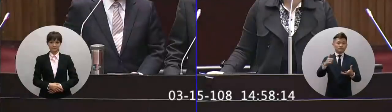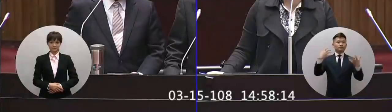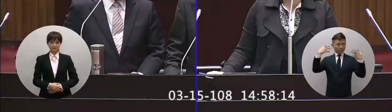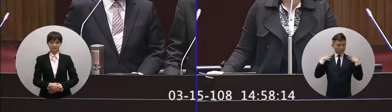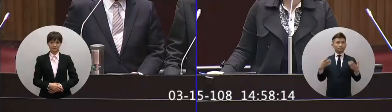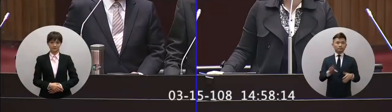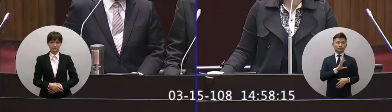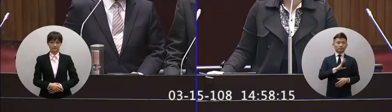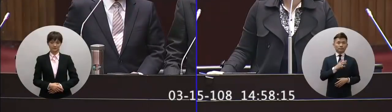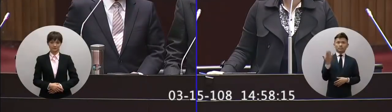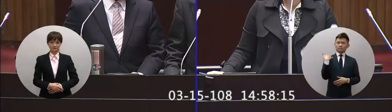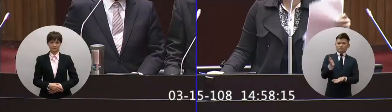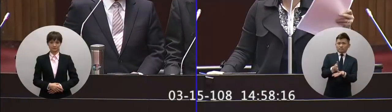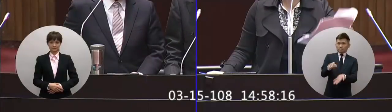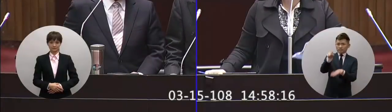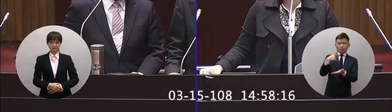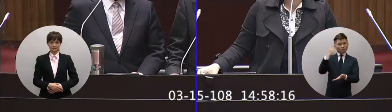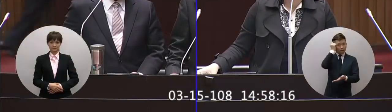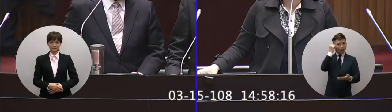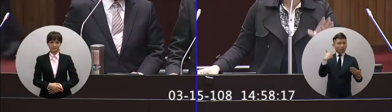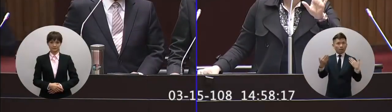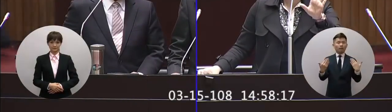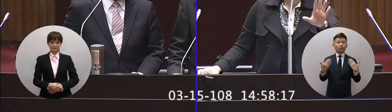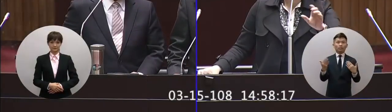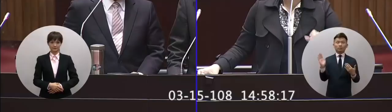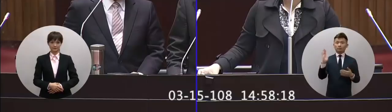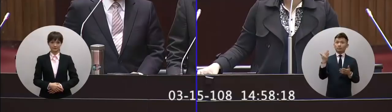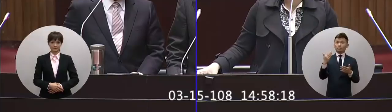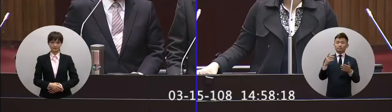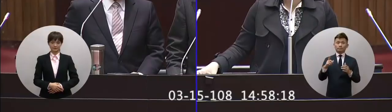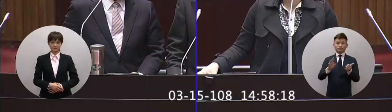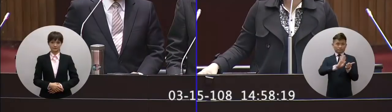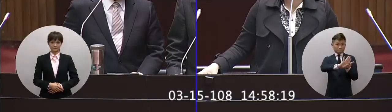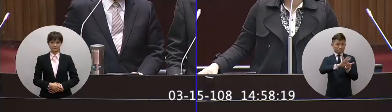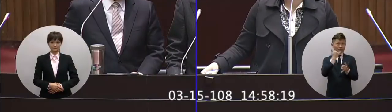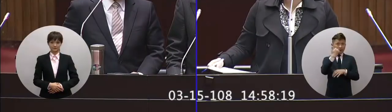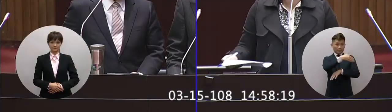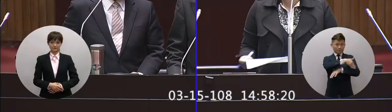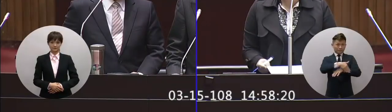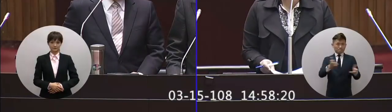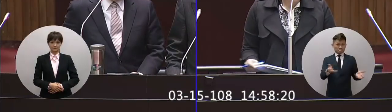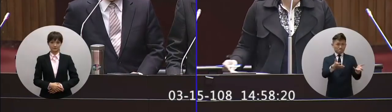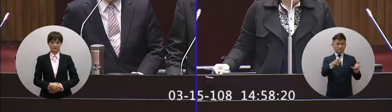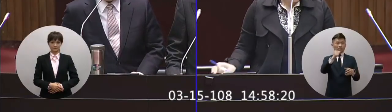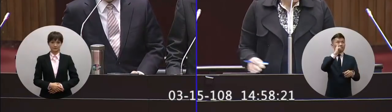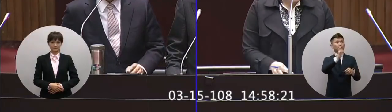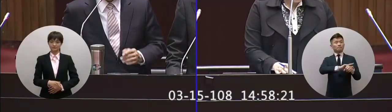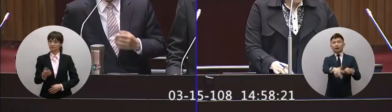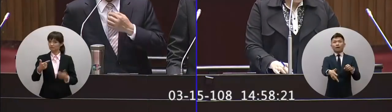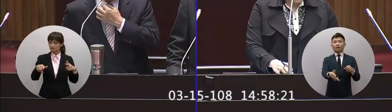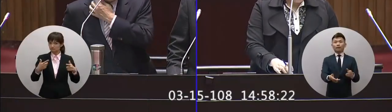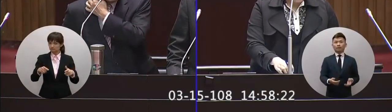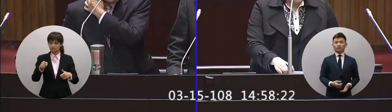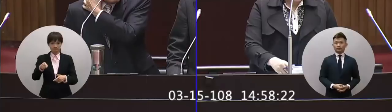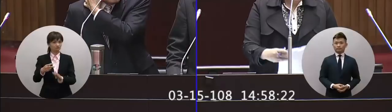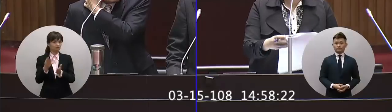的话我们都记得很清楚，但是您现在对于东海岸的开发你却视而不见。好， 这个你不能